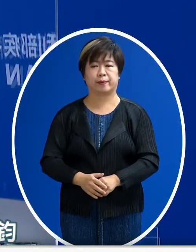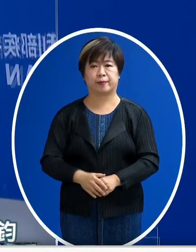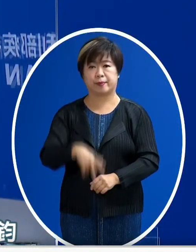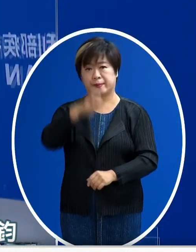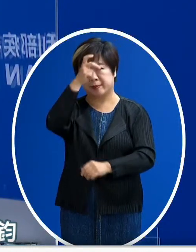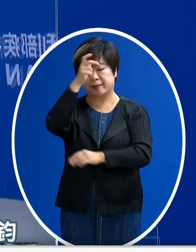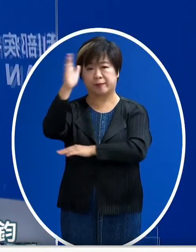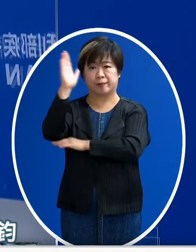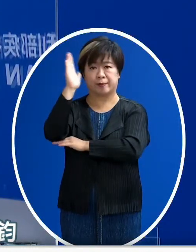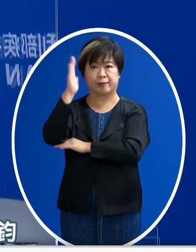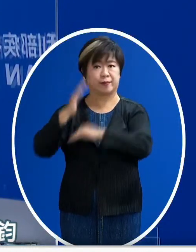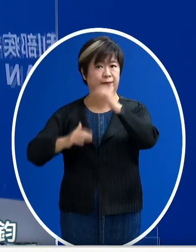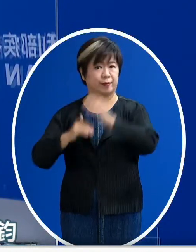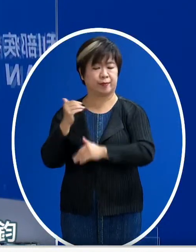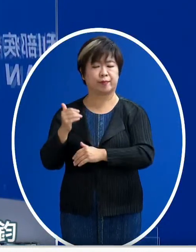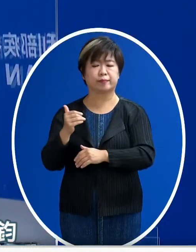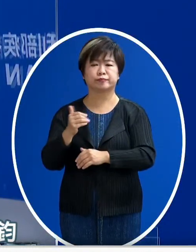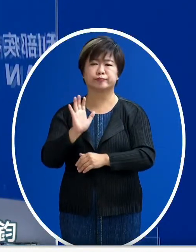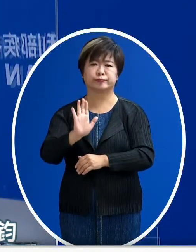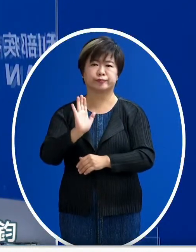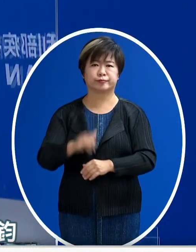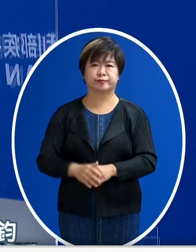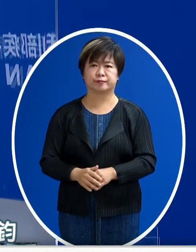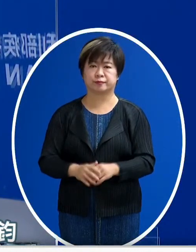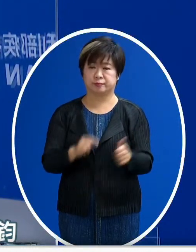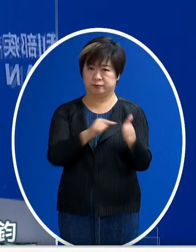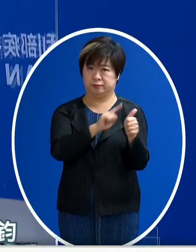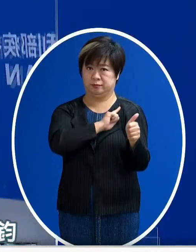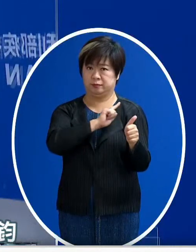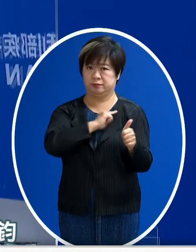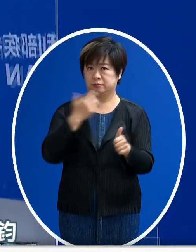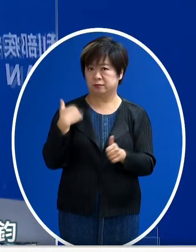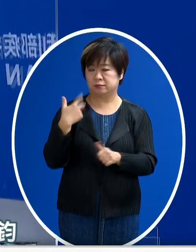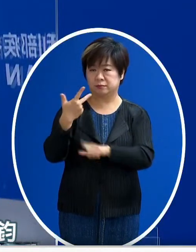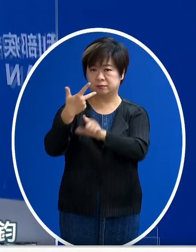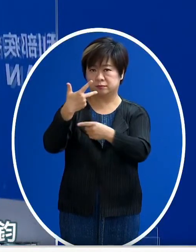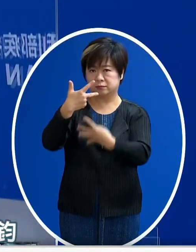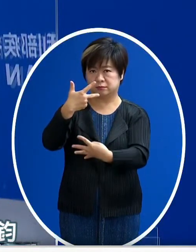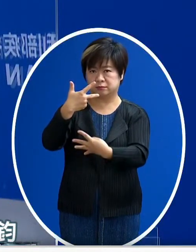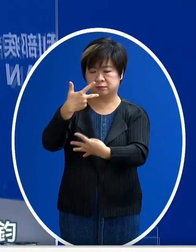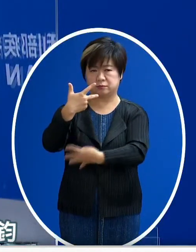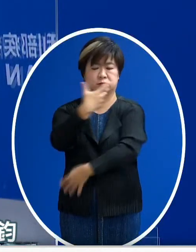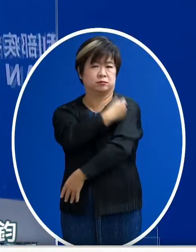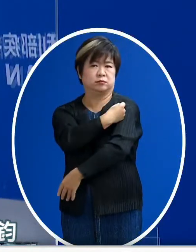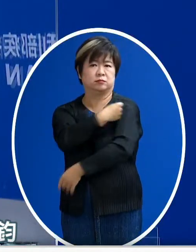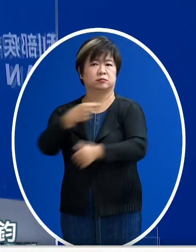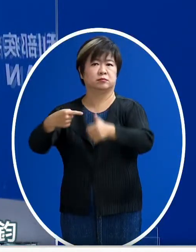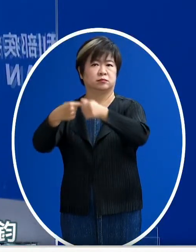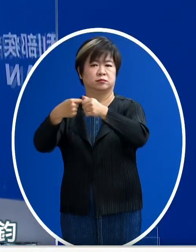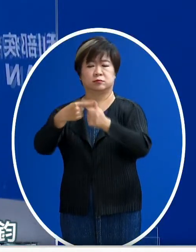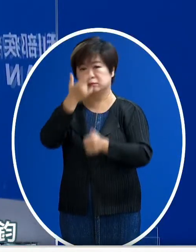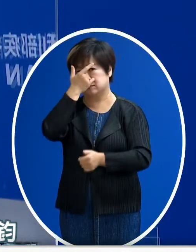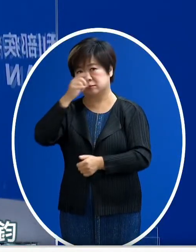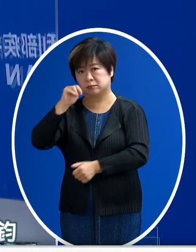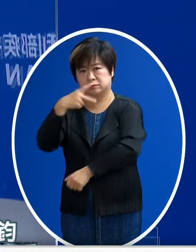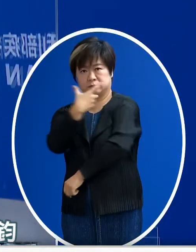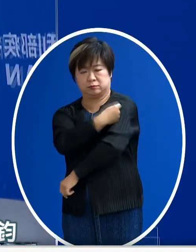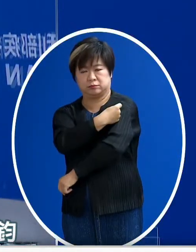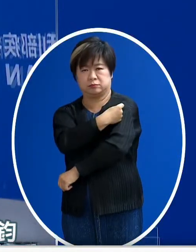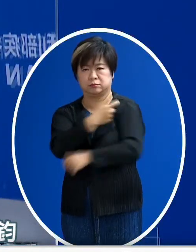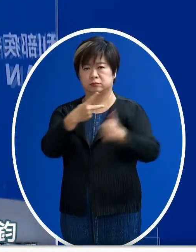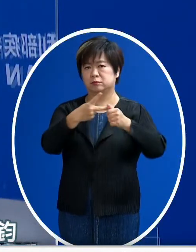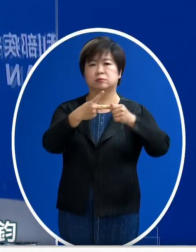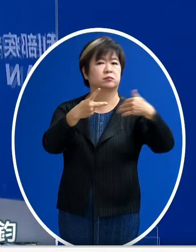协寻这个部分也已经在进行，他本身在7月14号有接种过1剂的莫德纳的疫苗，还没有接种